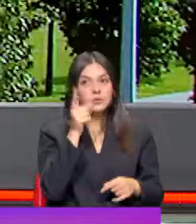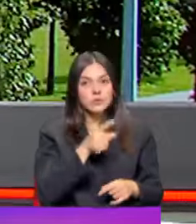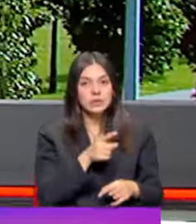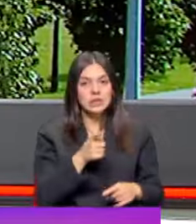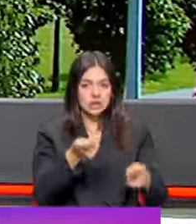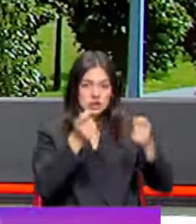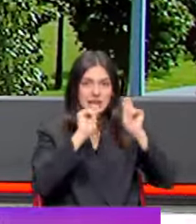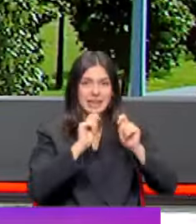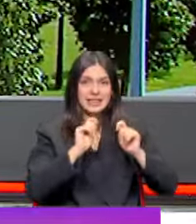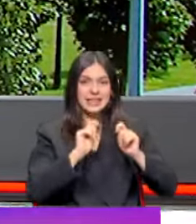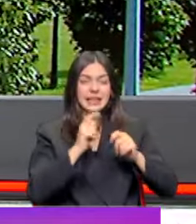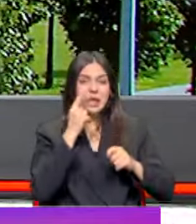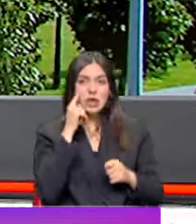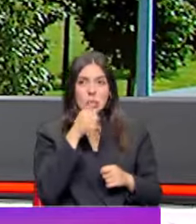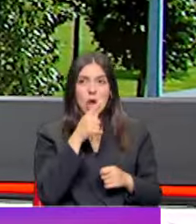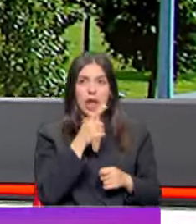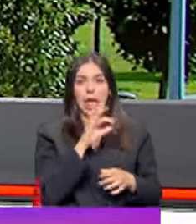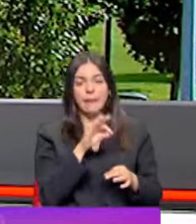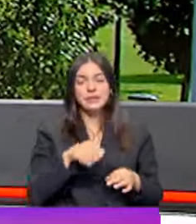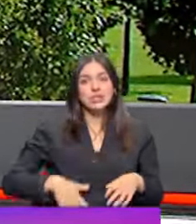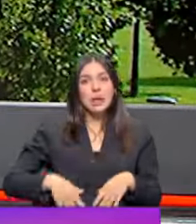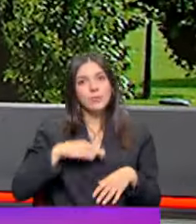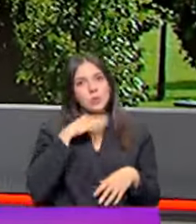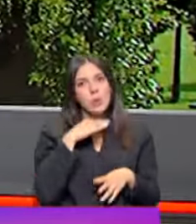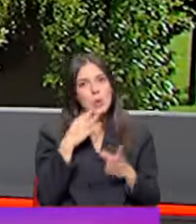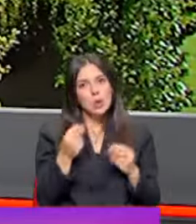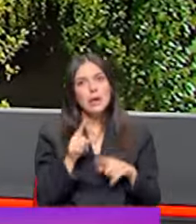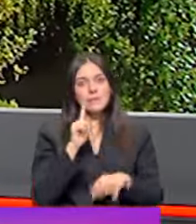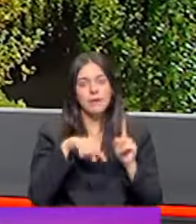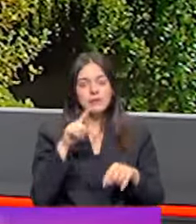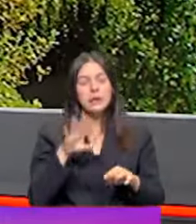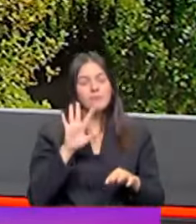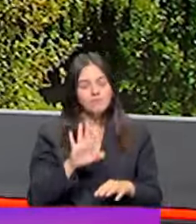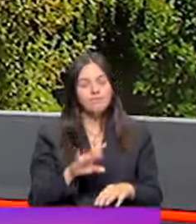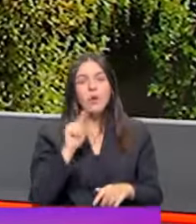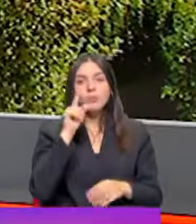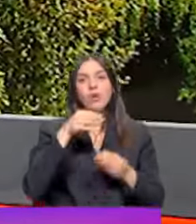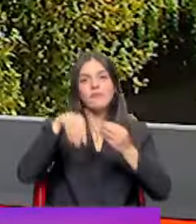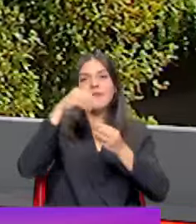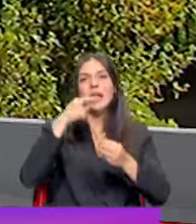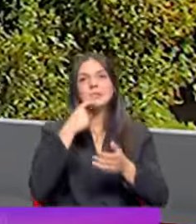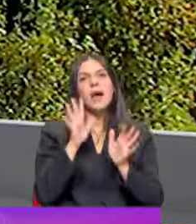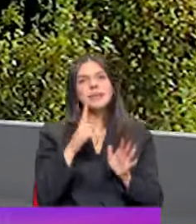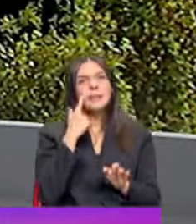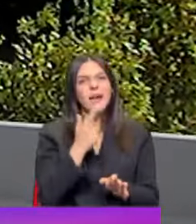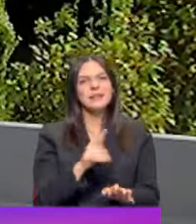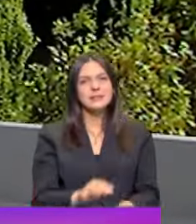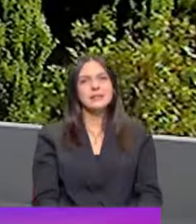çektiği krediyle o cebini doldurabiliyorsa dolduruyor. Bu da faiz demek aslına